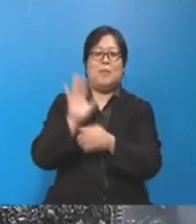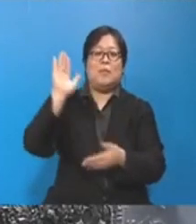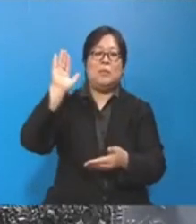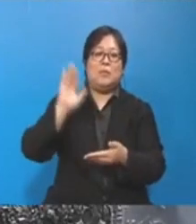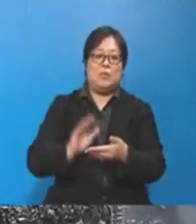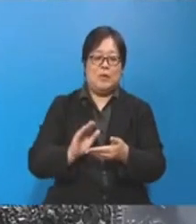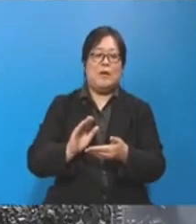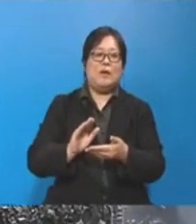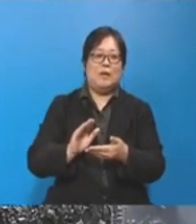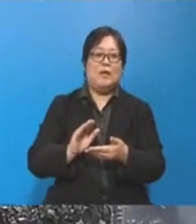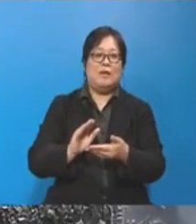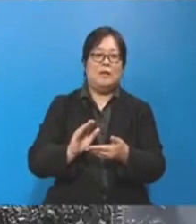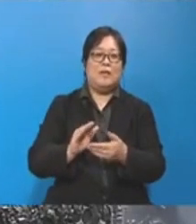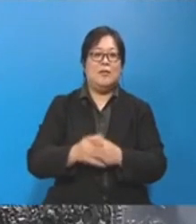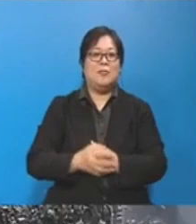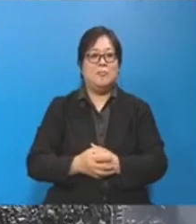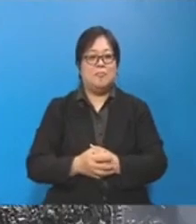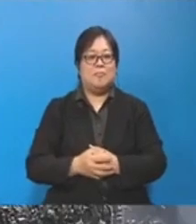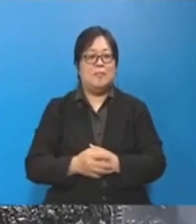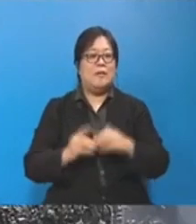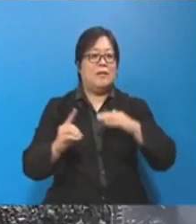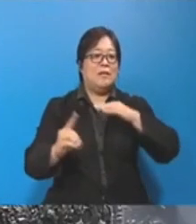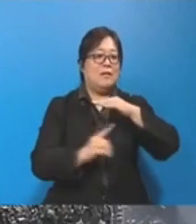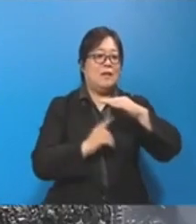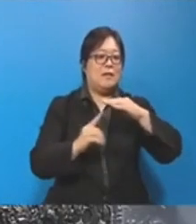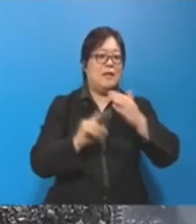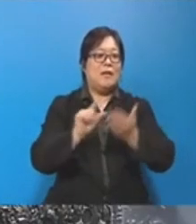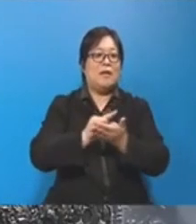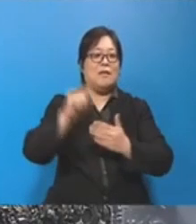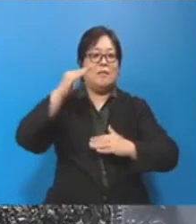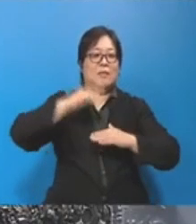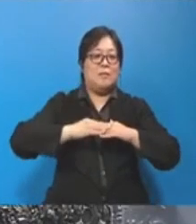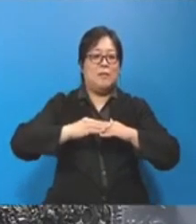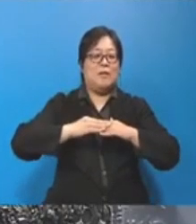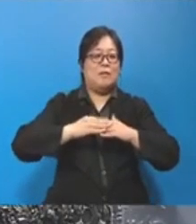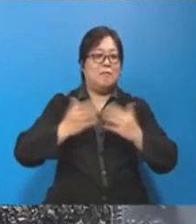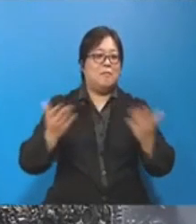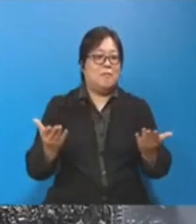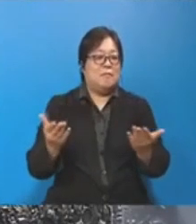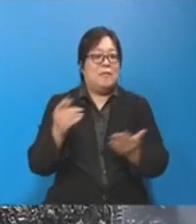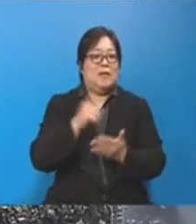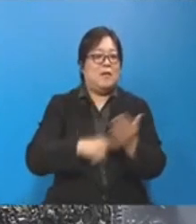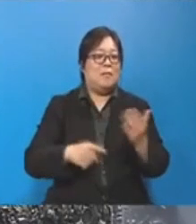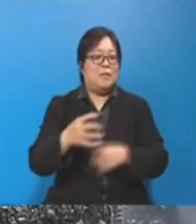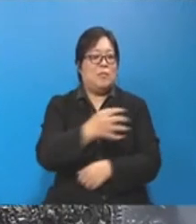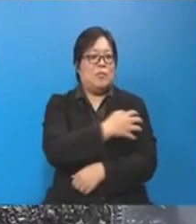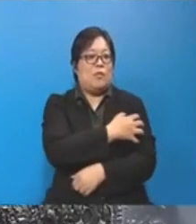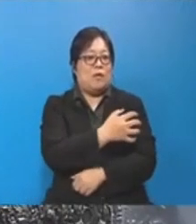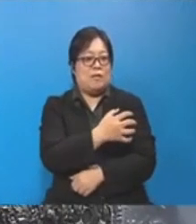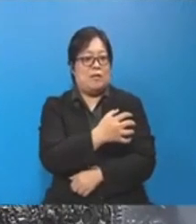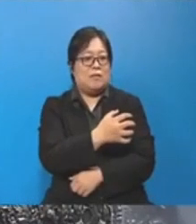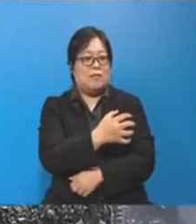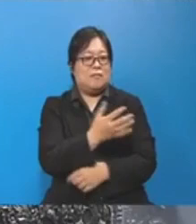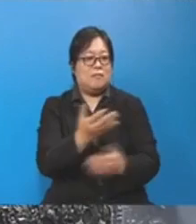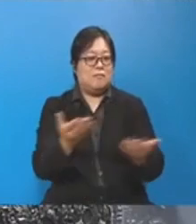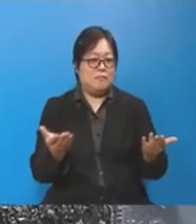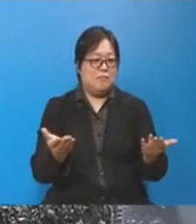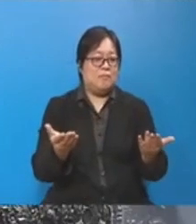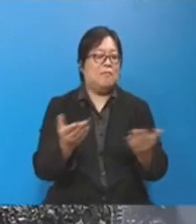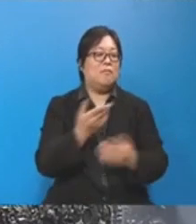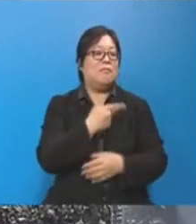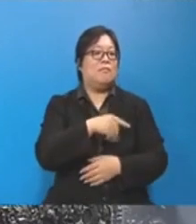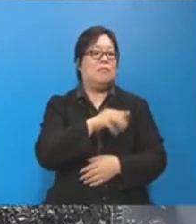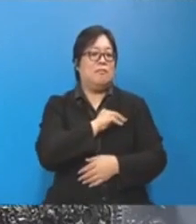dikurangkan dari dasa gaji minimal jadi Apakah pengorganisaan oleh